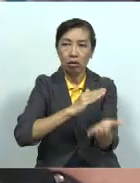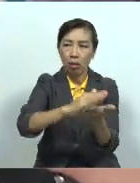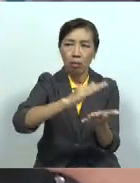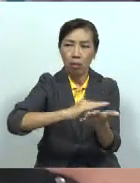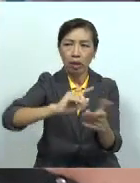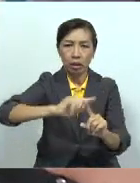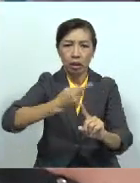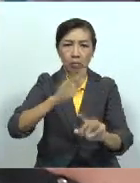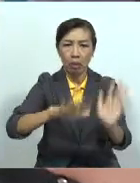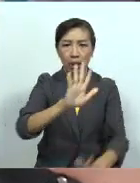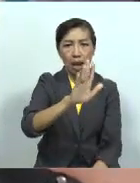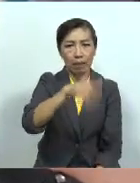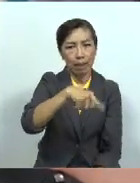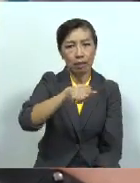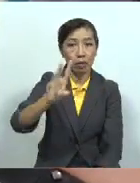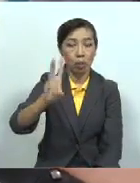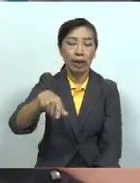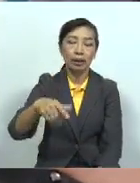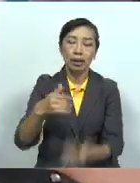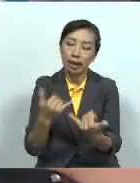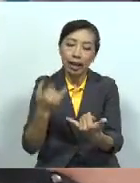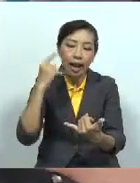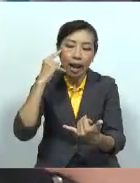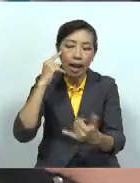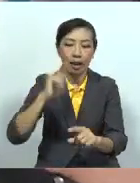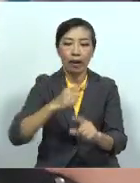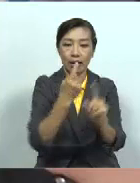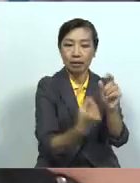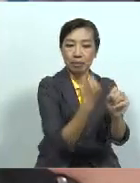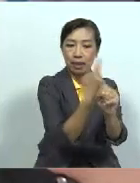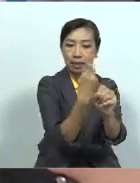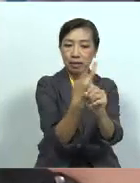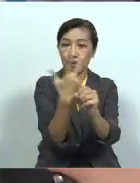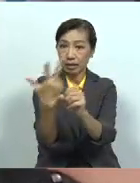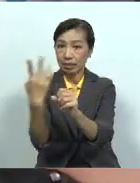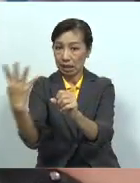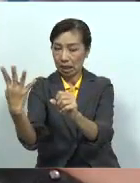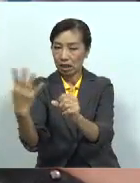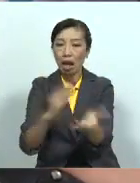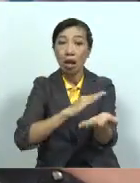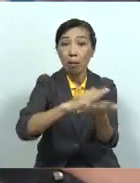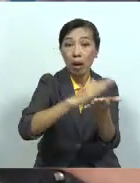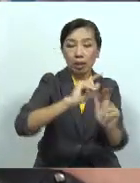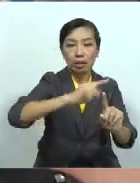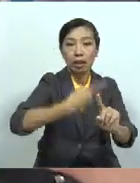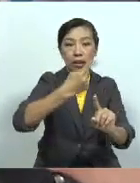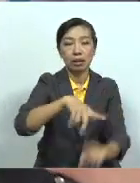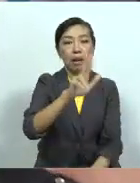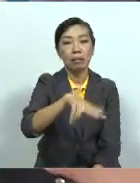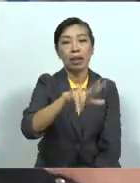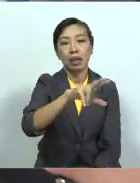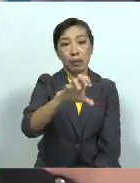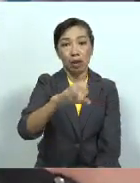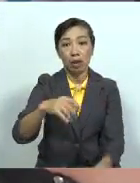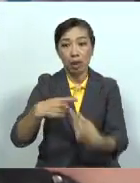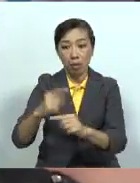เรียกว่าประมาณ 5-6,000 บาทนะครับครั้งนี้ก็4ปีแรกให้ผ่อนเพียง 3,300 บาทต่อเดือนและหลังจากนั้นปีที่5ถึ